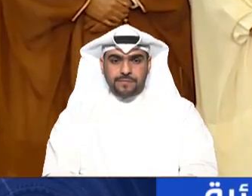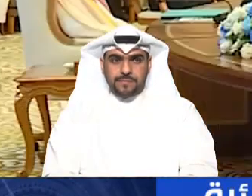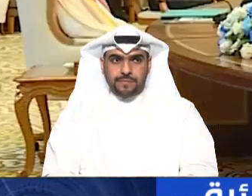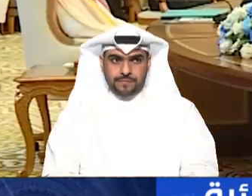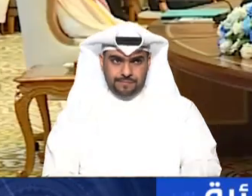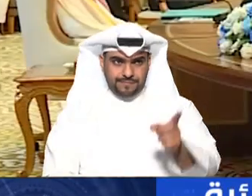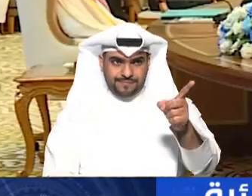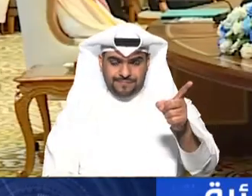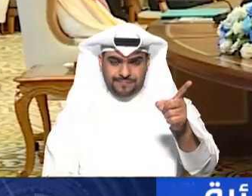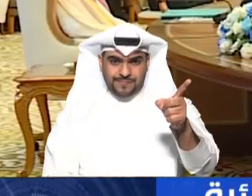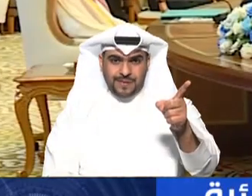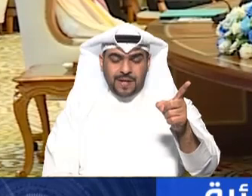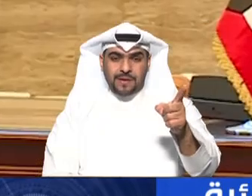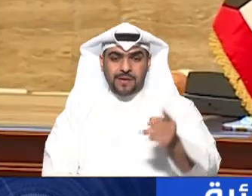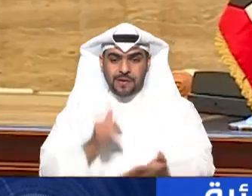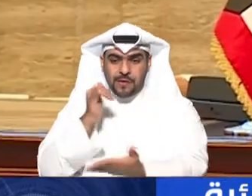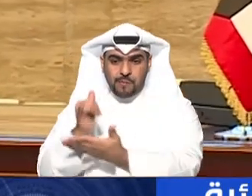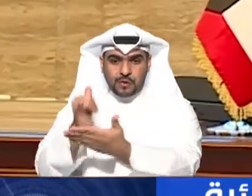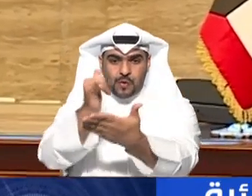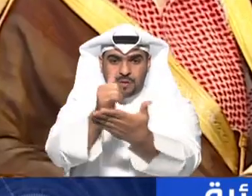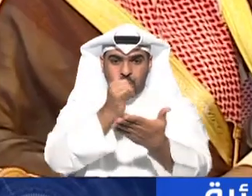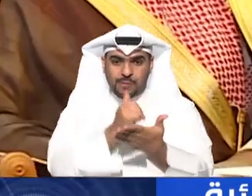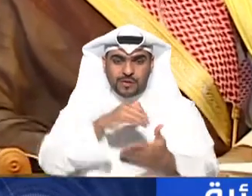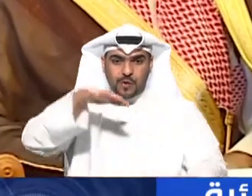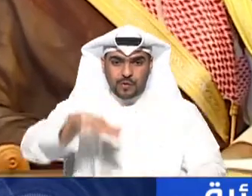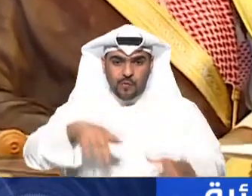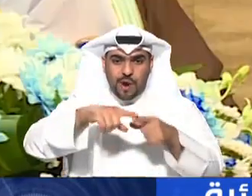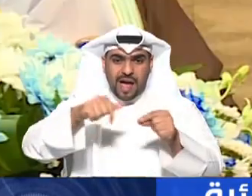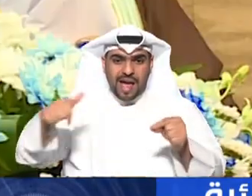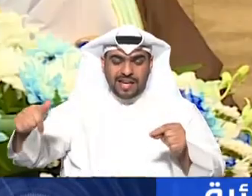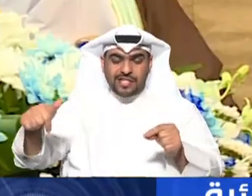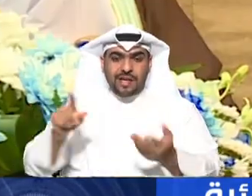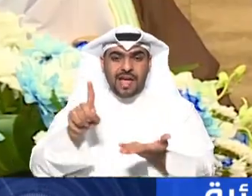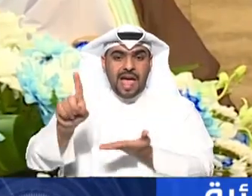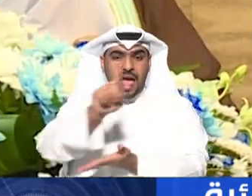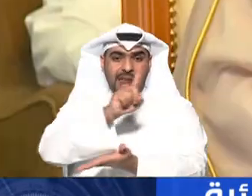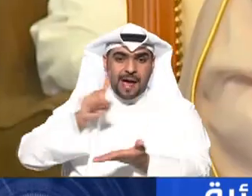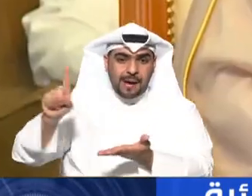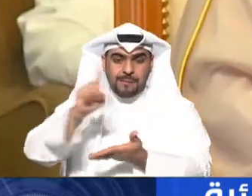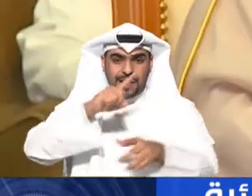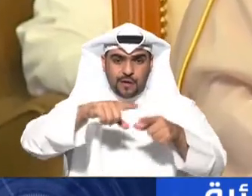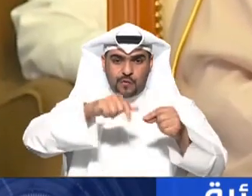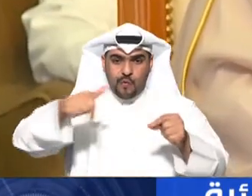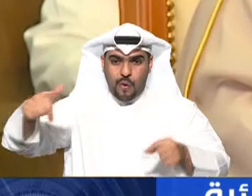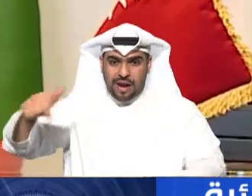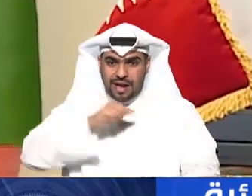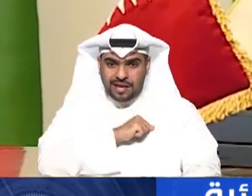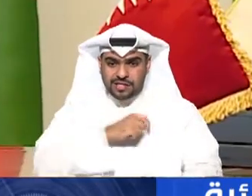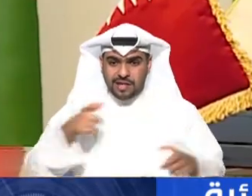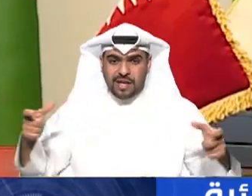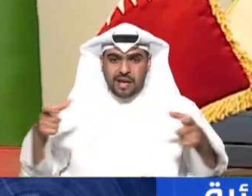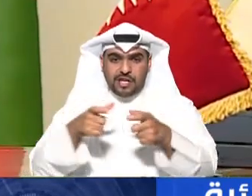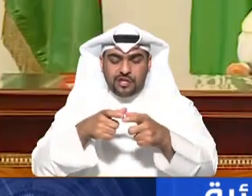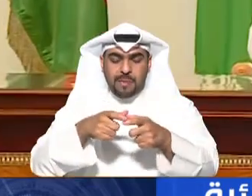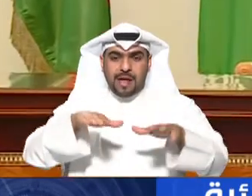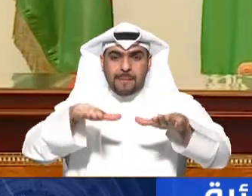عقد أصحاب المعالي الوزراء المسؤولين عن الشؤون البيئية اجتماعهم 21 بمقر الهيئة الاستشارية للمجلس الأعلى لمجلس التعاون